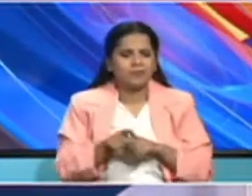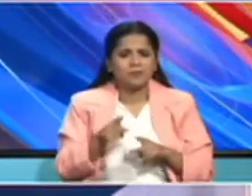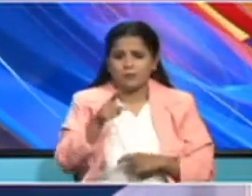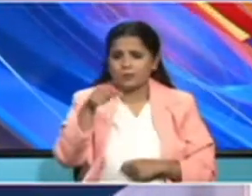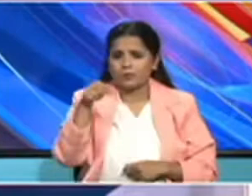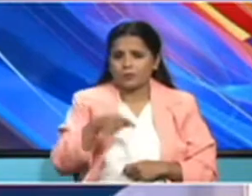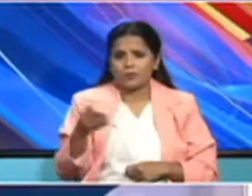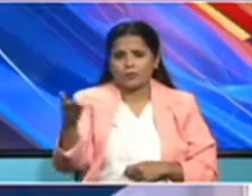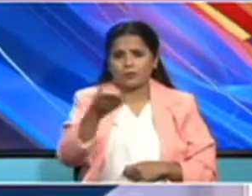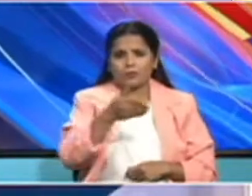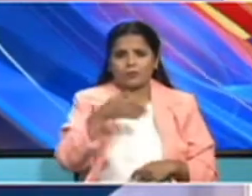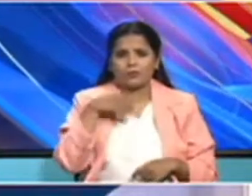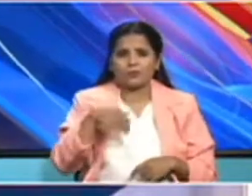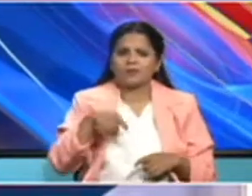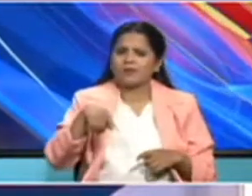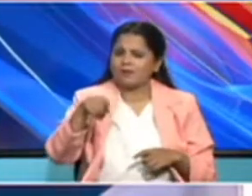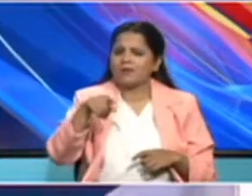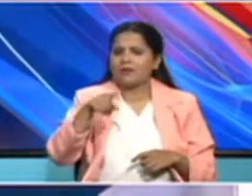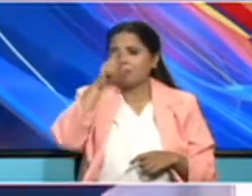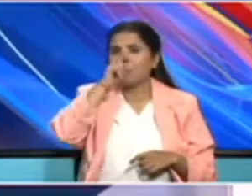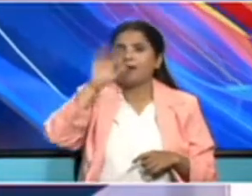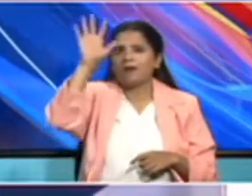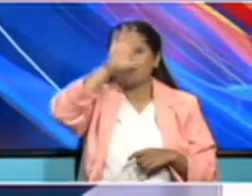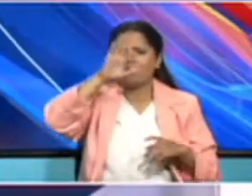आज आसमान में गूंज रहा है।